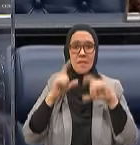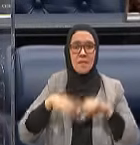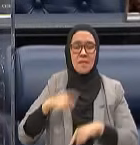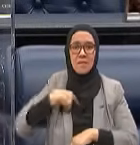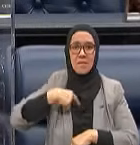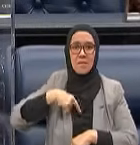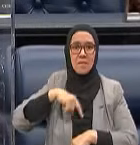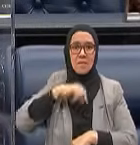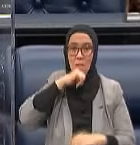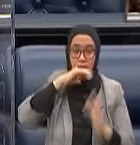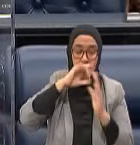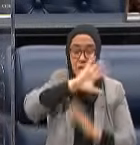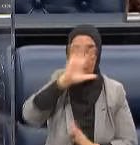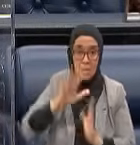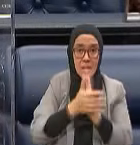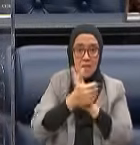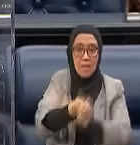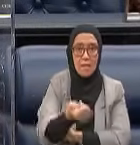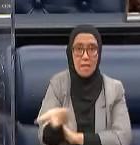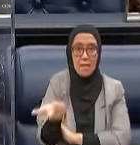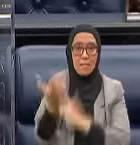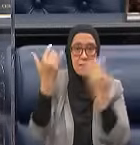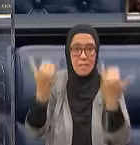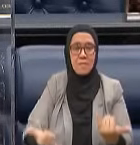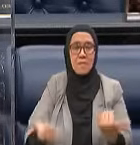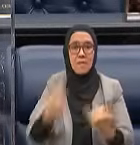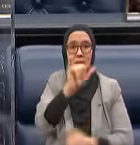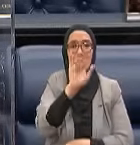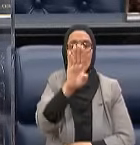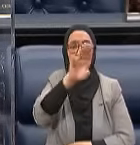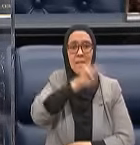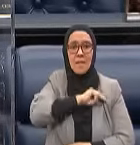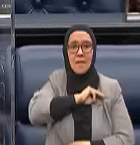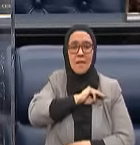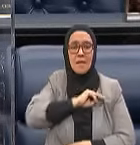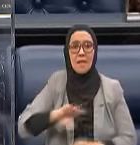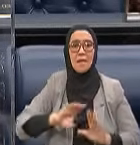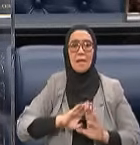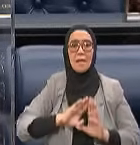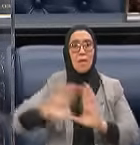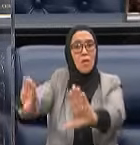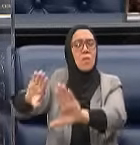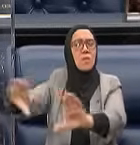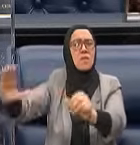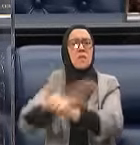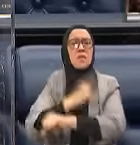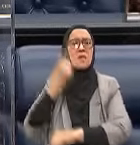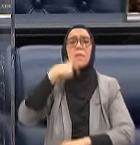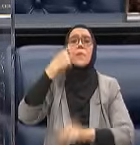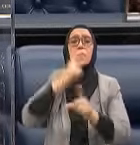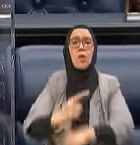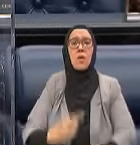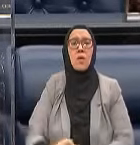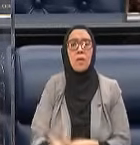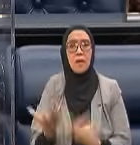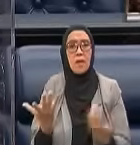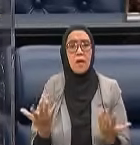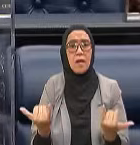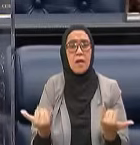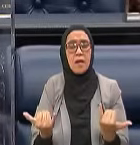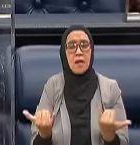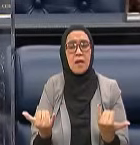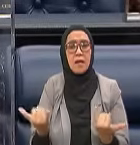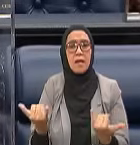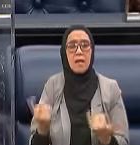karet sekarang yang bawah menteri menolak sama sekali Siapa yang betul sekali Makasih because the user is